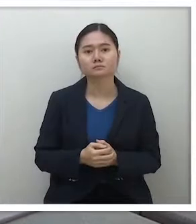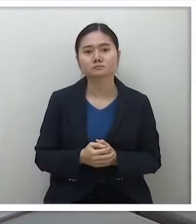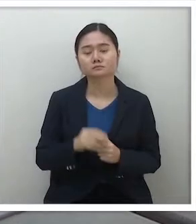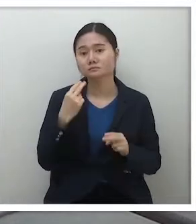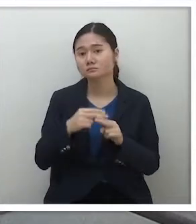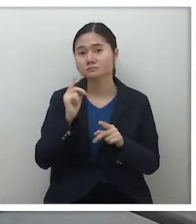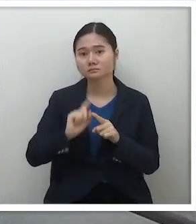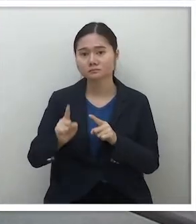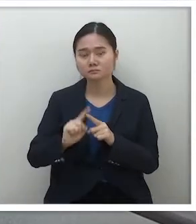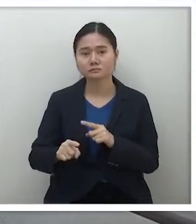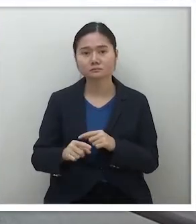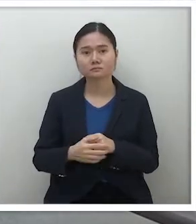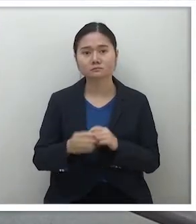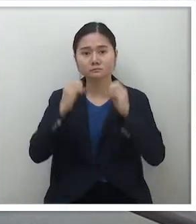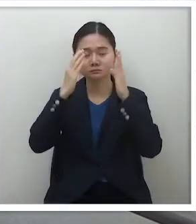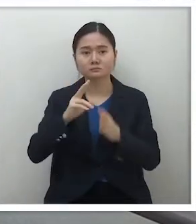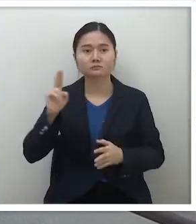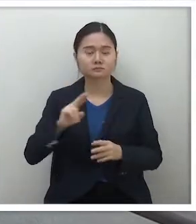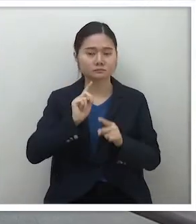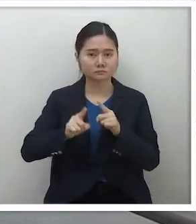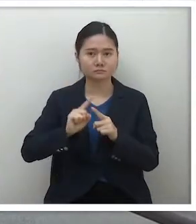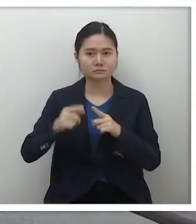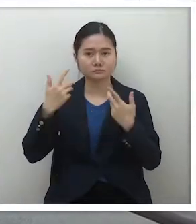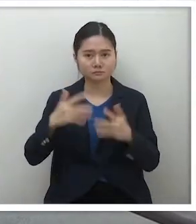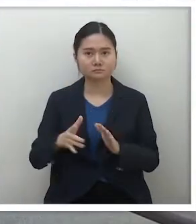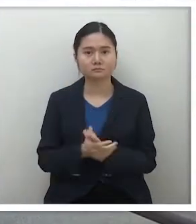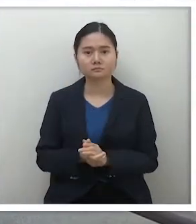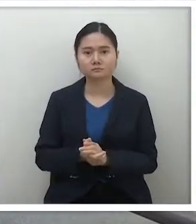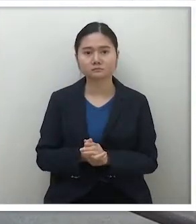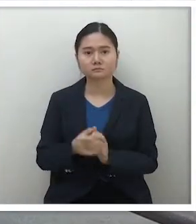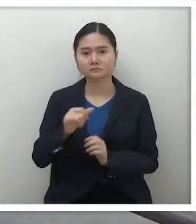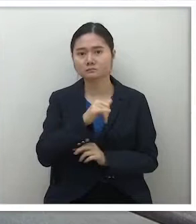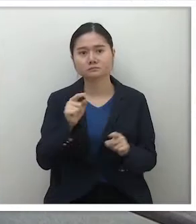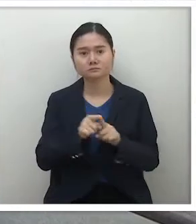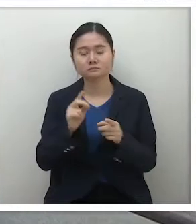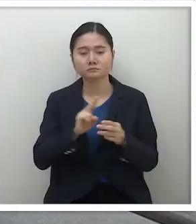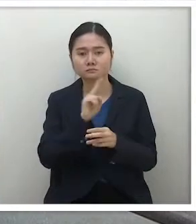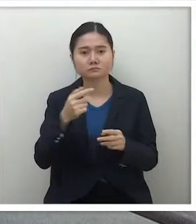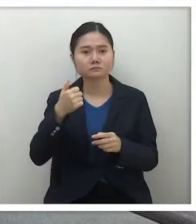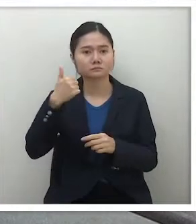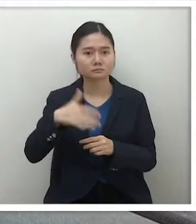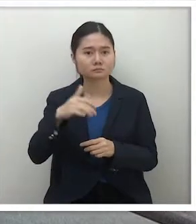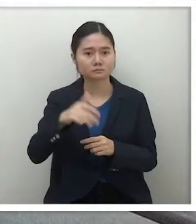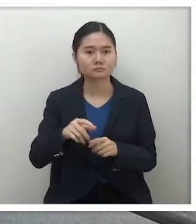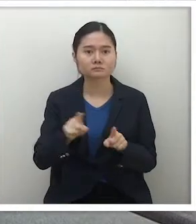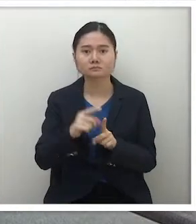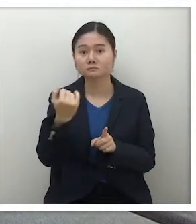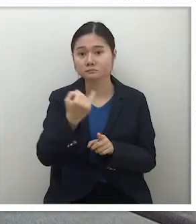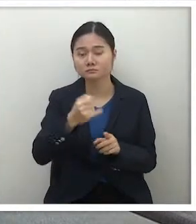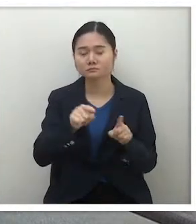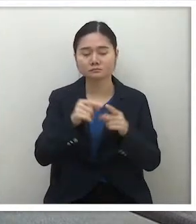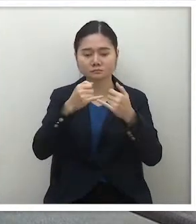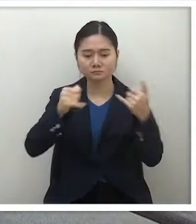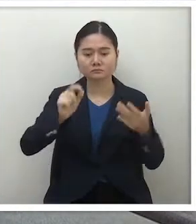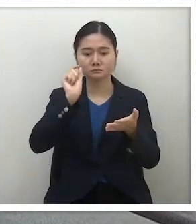ยี่ห้อซึ่งครูเคยใช้มาหลายยี่ห้อแล้วบางยี่ห้อเนี่ยใช้แล้วมันเด้งหมายความว่าเส้นที่เ